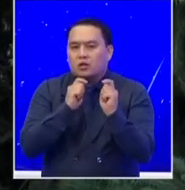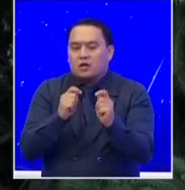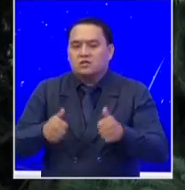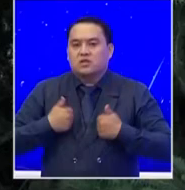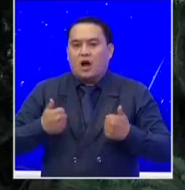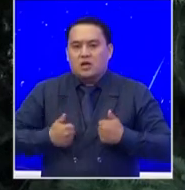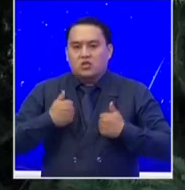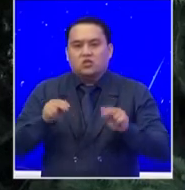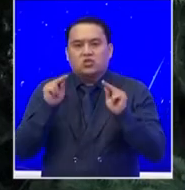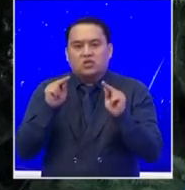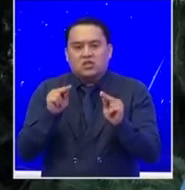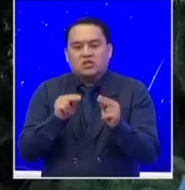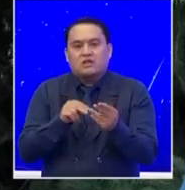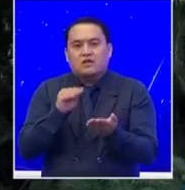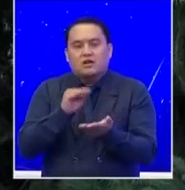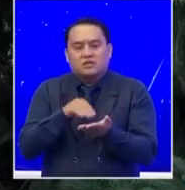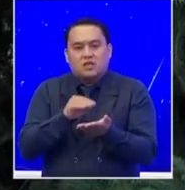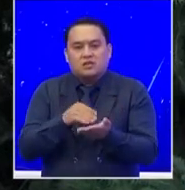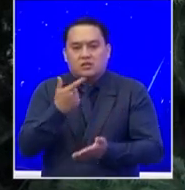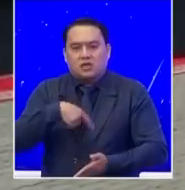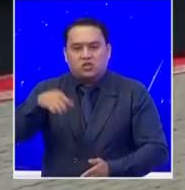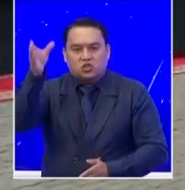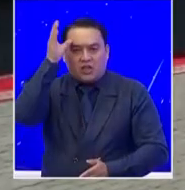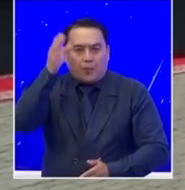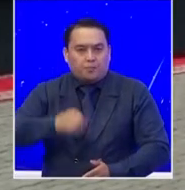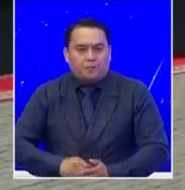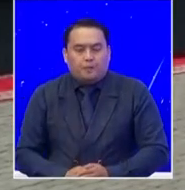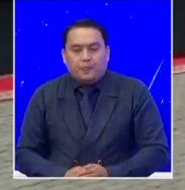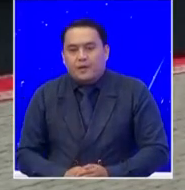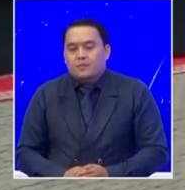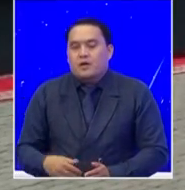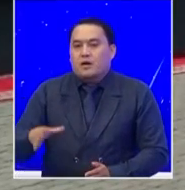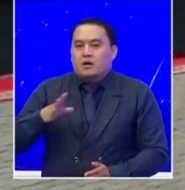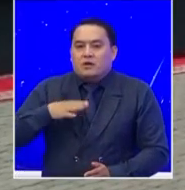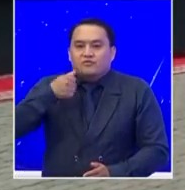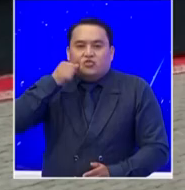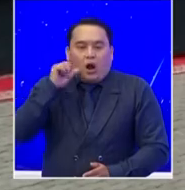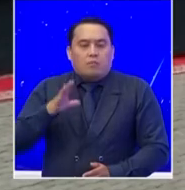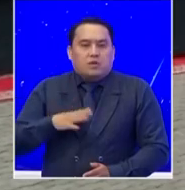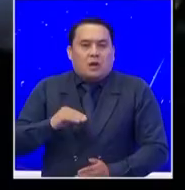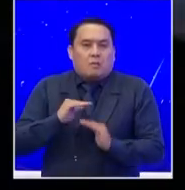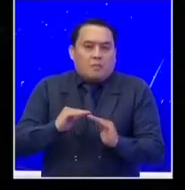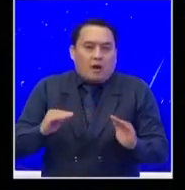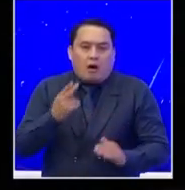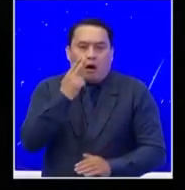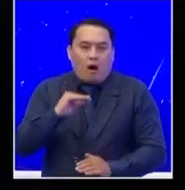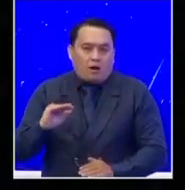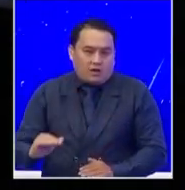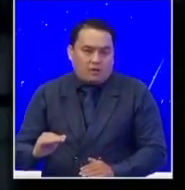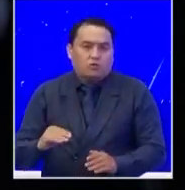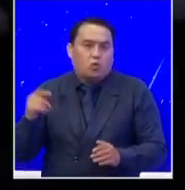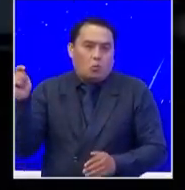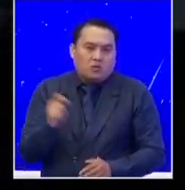всегда справедливо оценивать наши знания. Казалось бы, еще вчера они были маленькими и только пришли в школу.